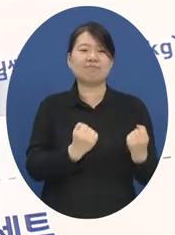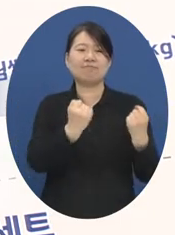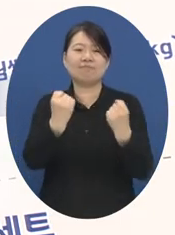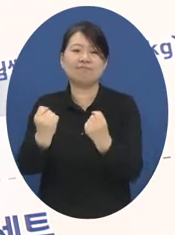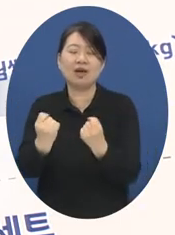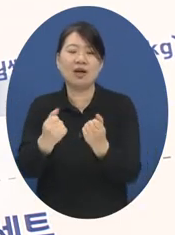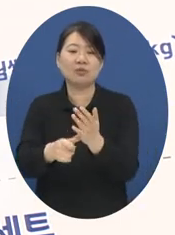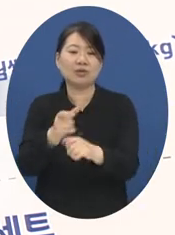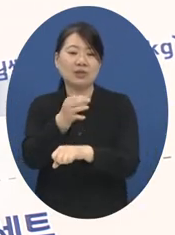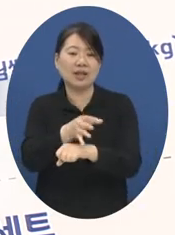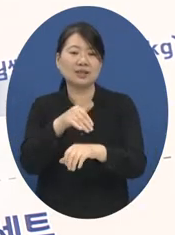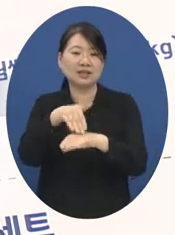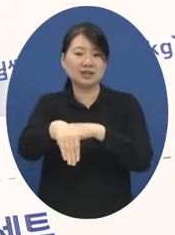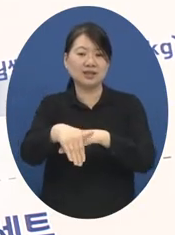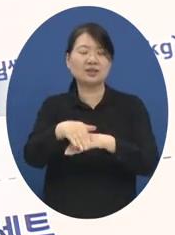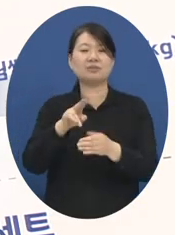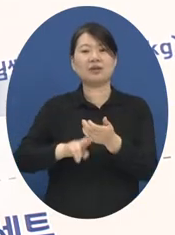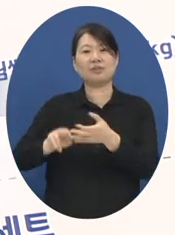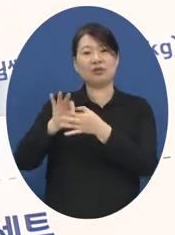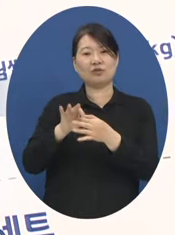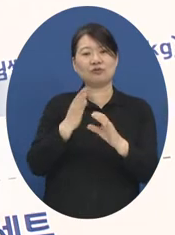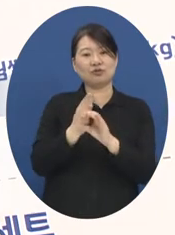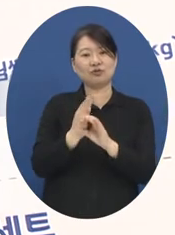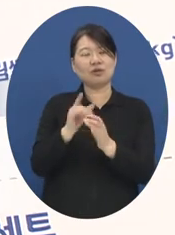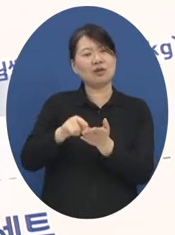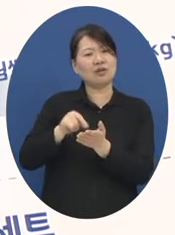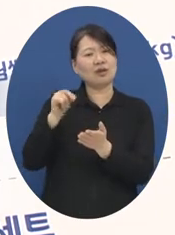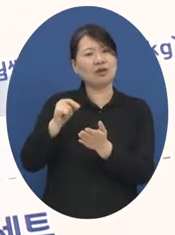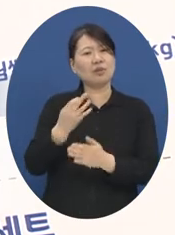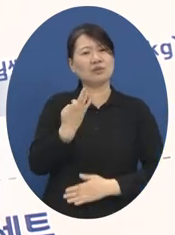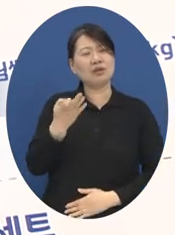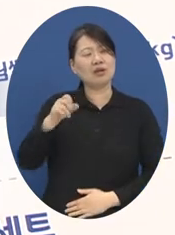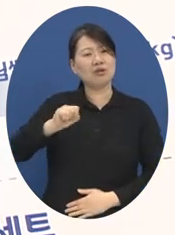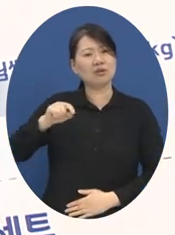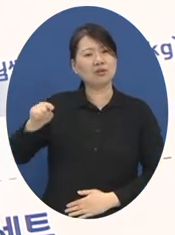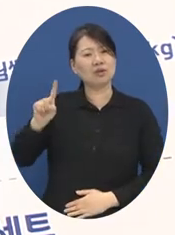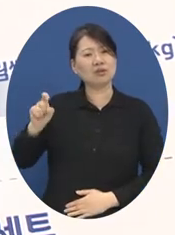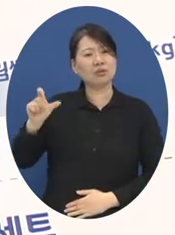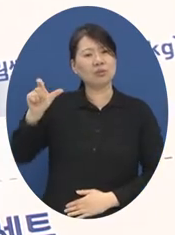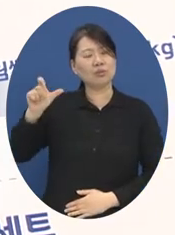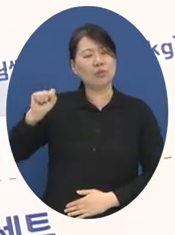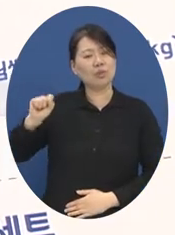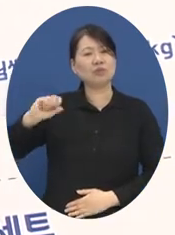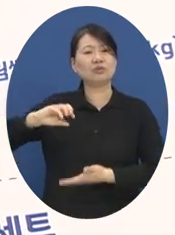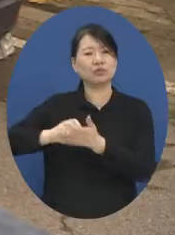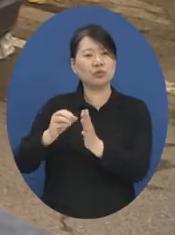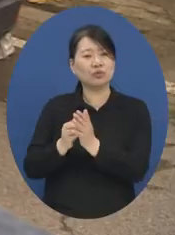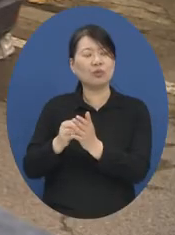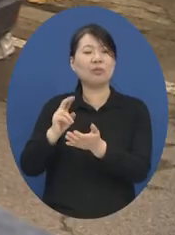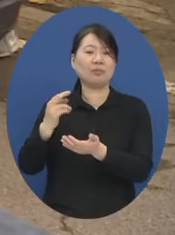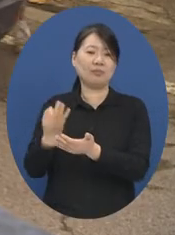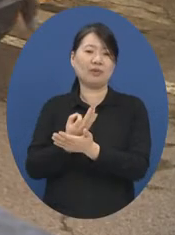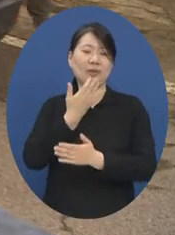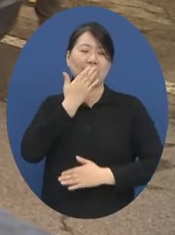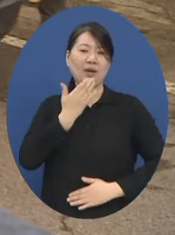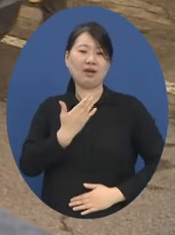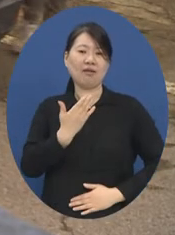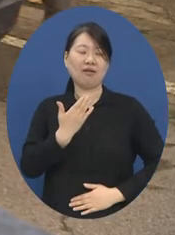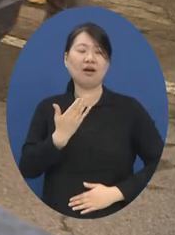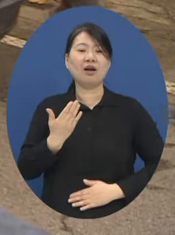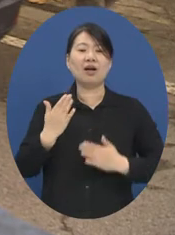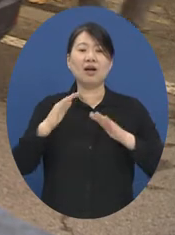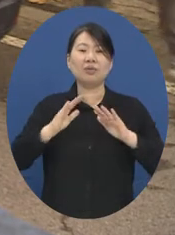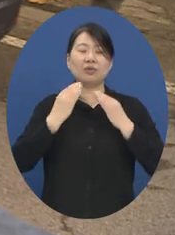농산 판매를 이어가고 있습니다 대략 14억 의 15 원전 정도의 매출이 입니다 돈은 이번주